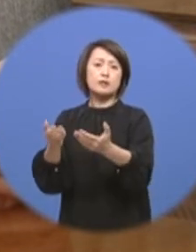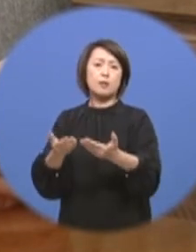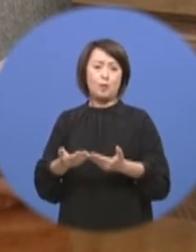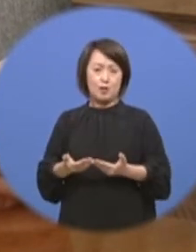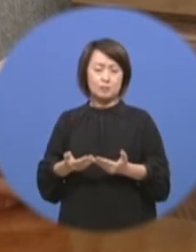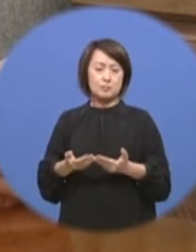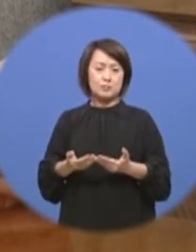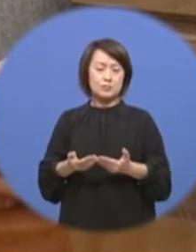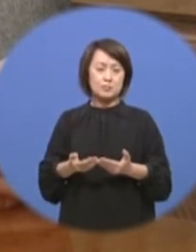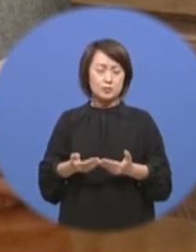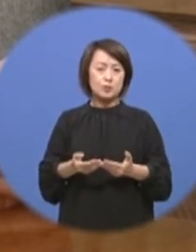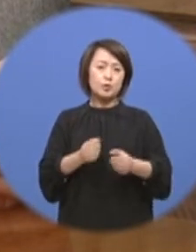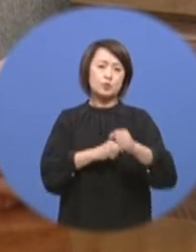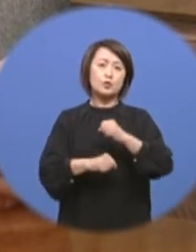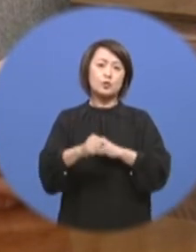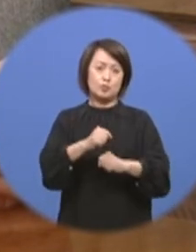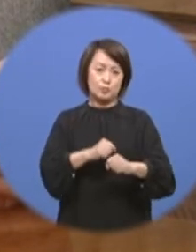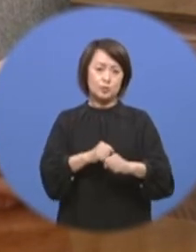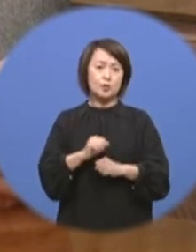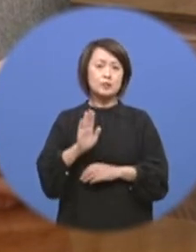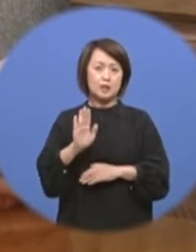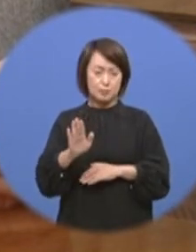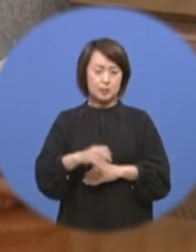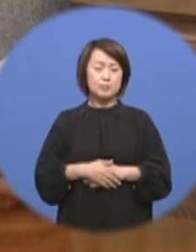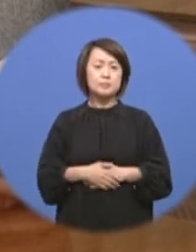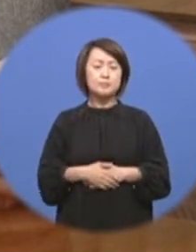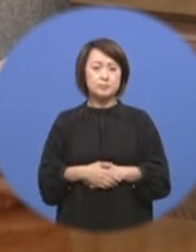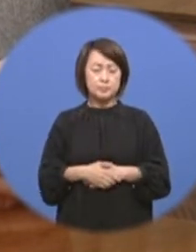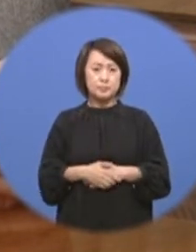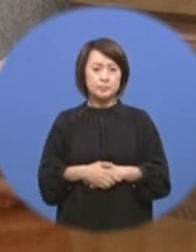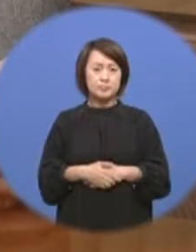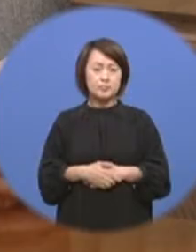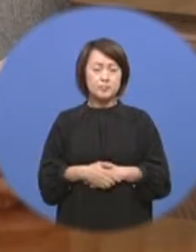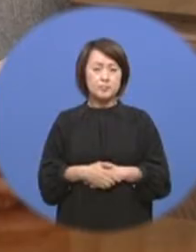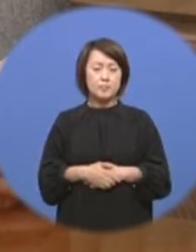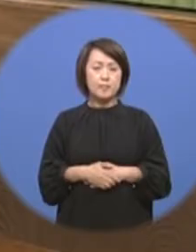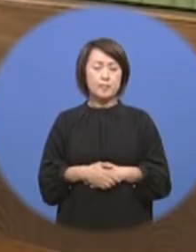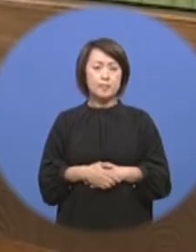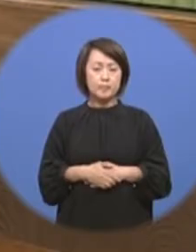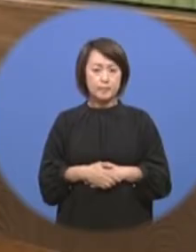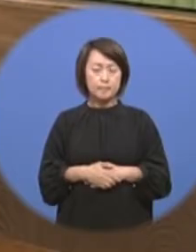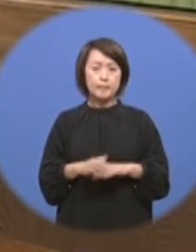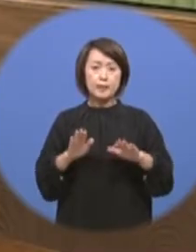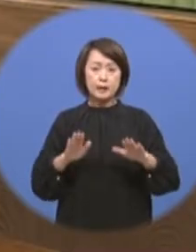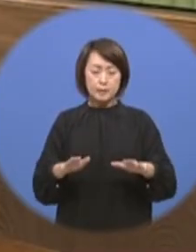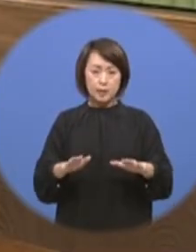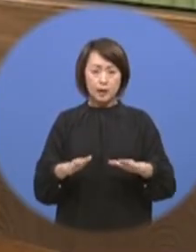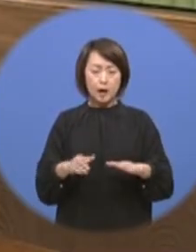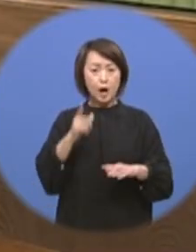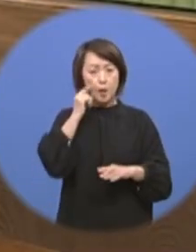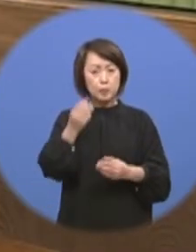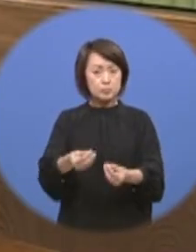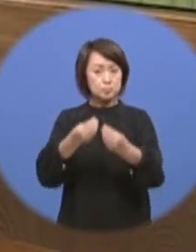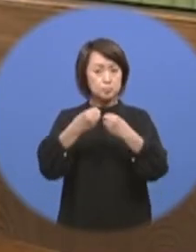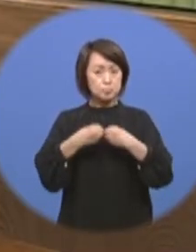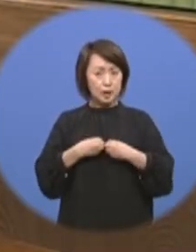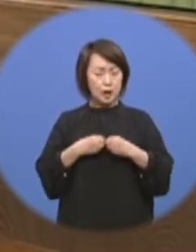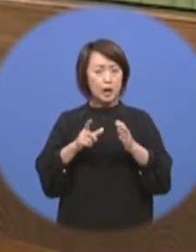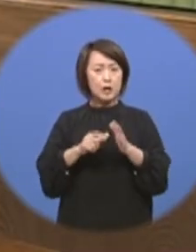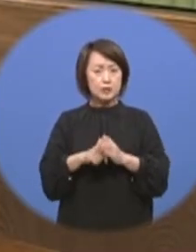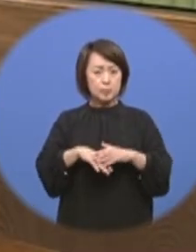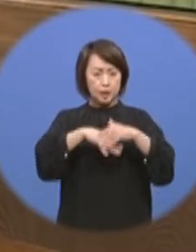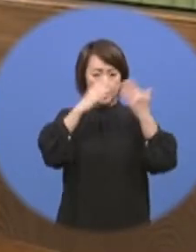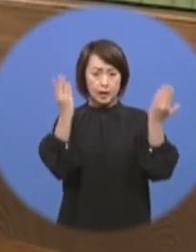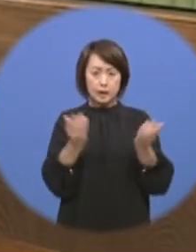ことを今やっているわけでございますそれからさらにですね今もう全員入院は無理ですから自宅療養が